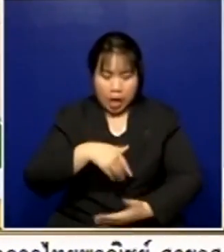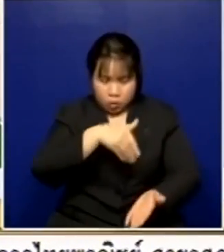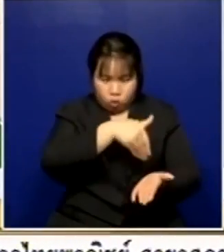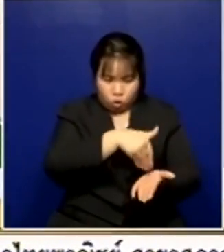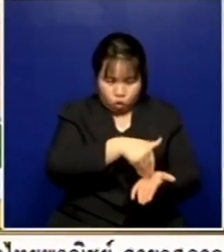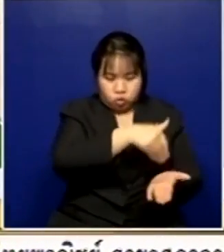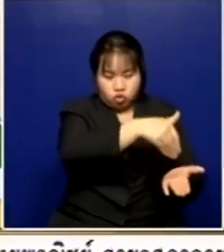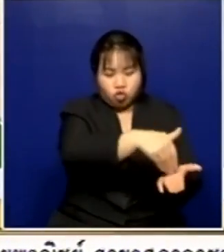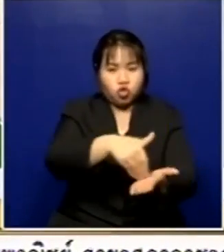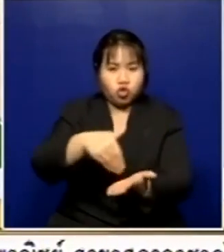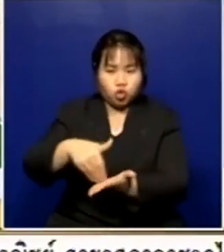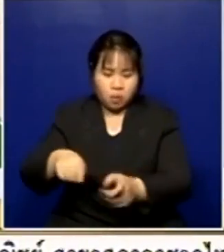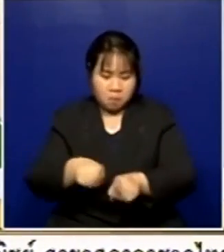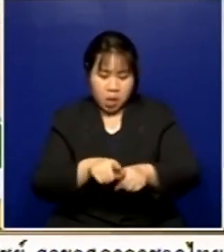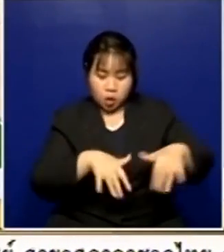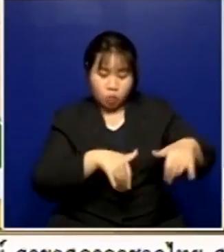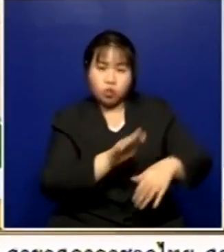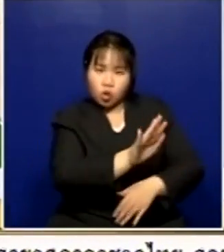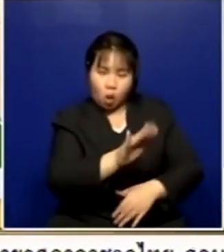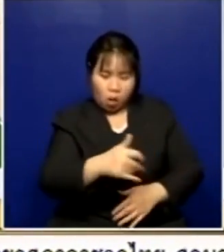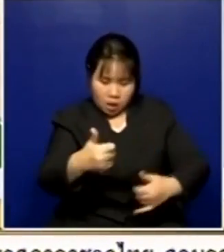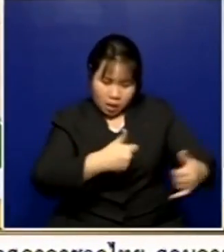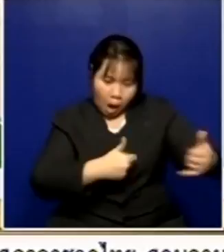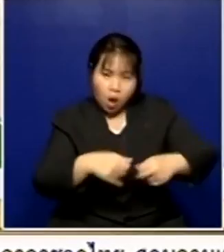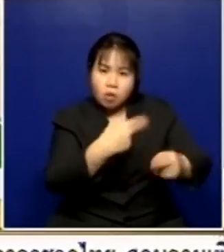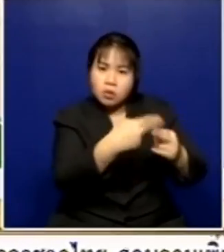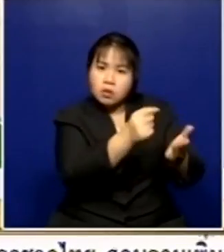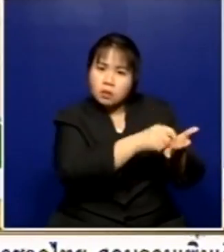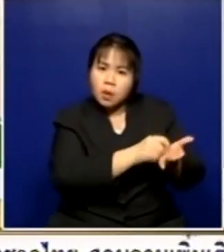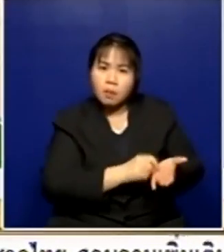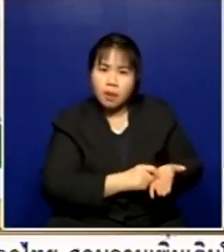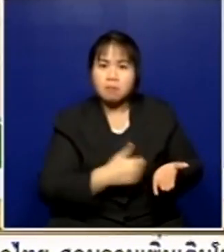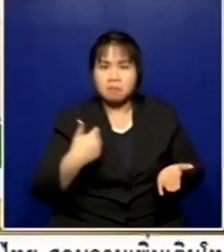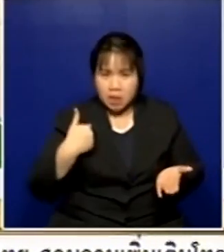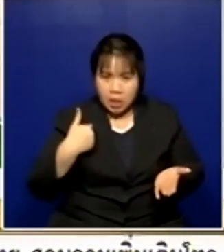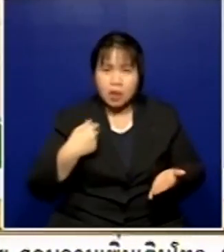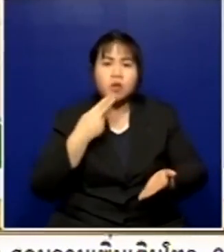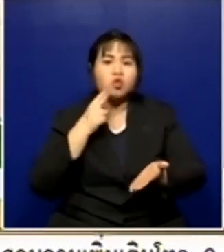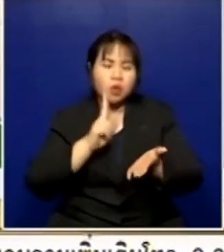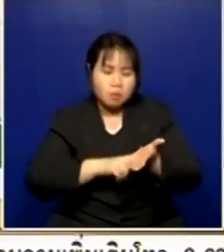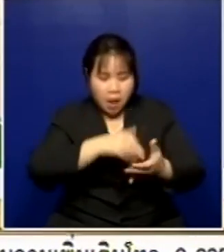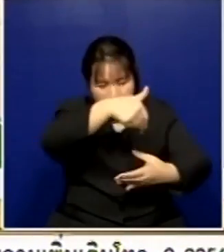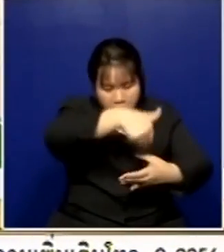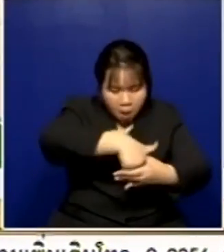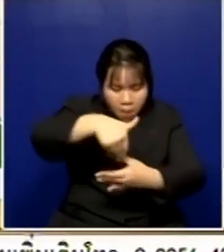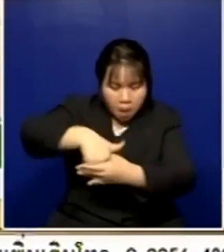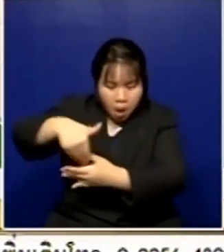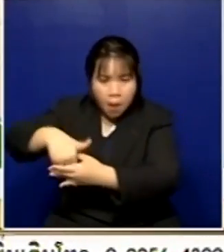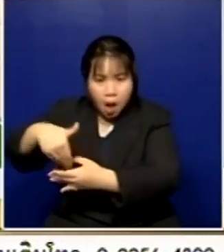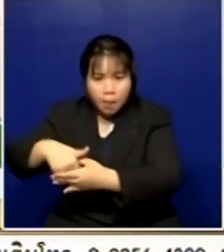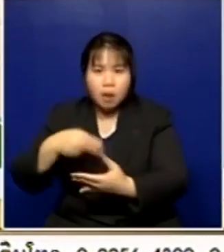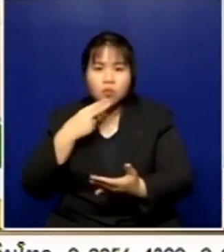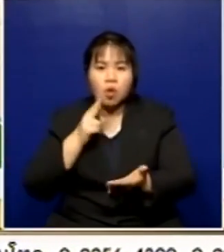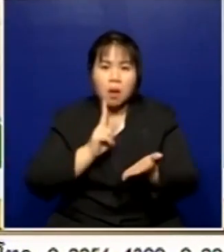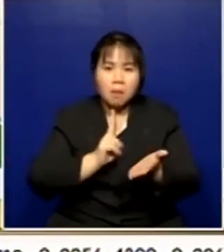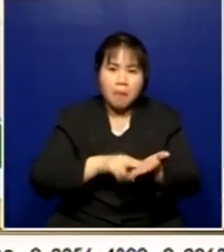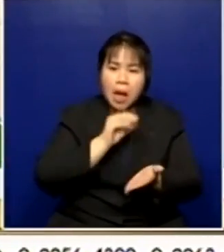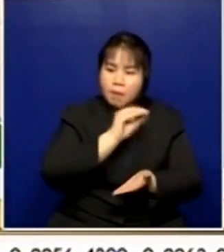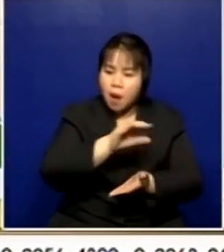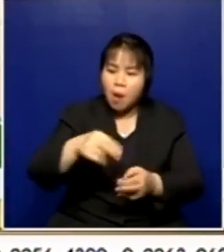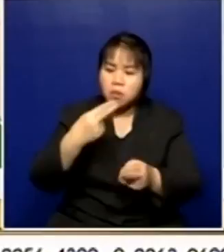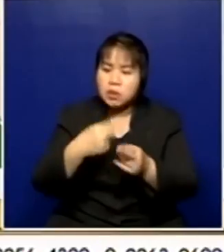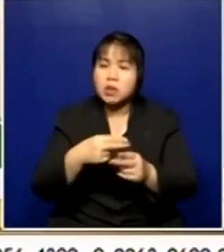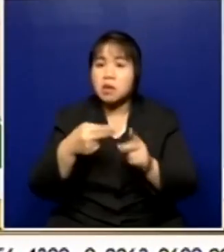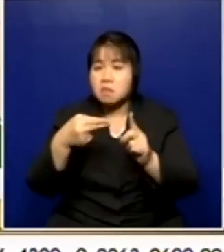จุดให้ประชาชนในท้องถิ่นนั้นๆมาร่วมลงชื่อซองจดหมายหลายพันฉบับนำส่งรายชื่อนับหมื่น